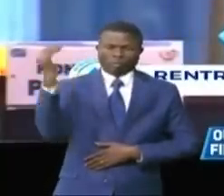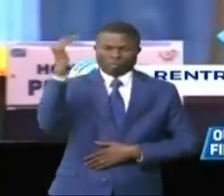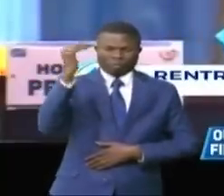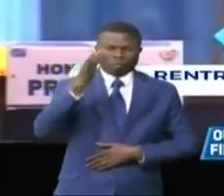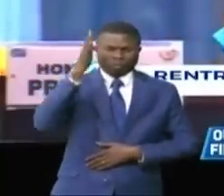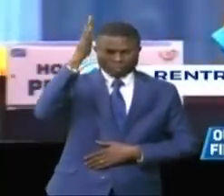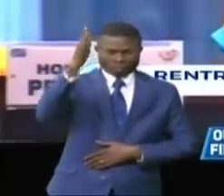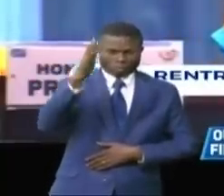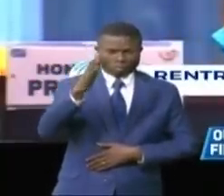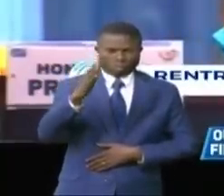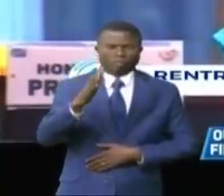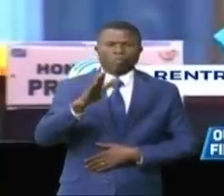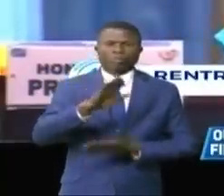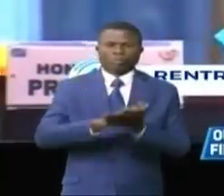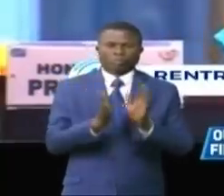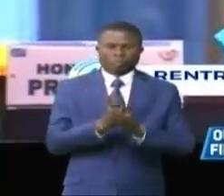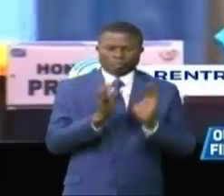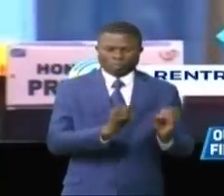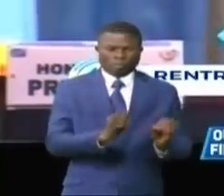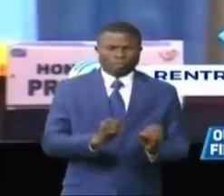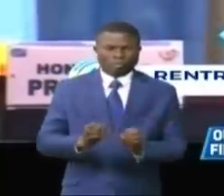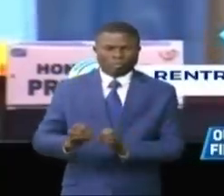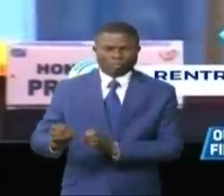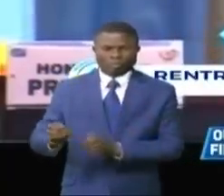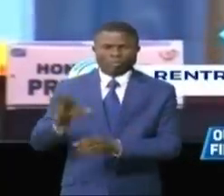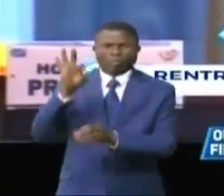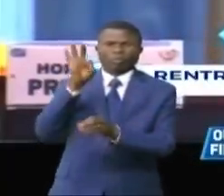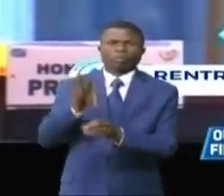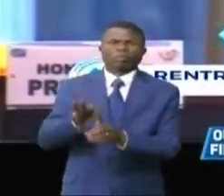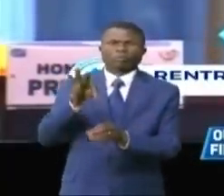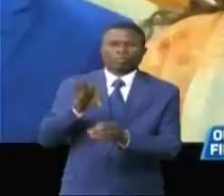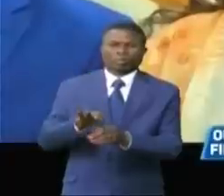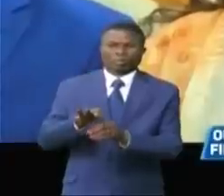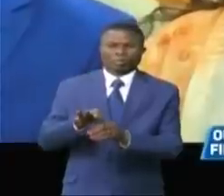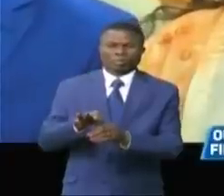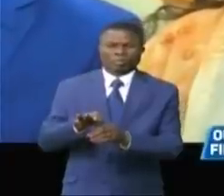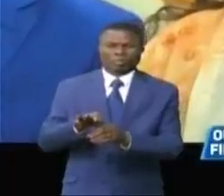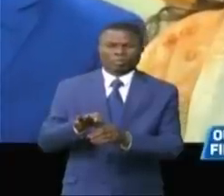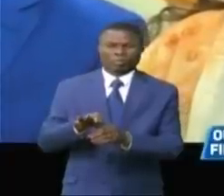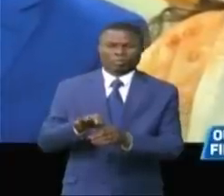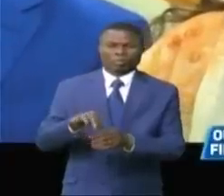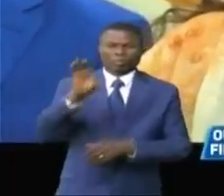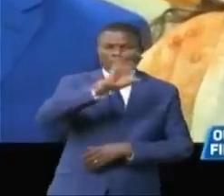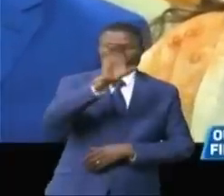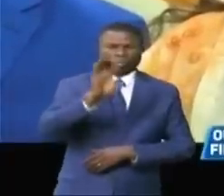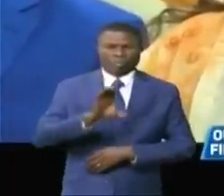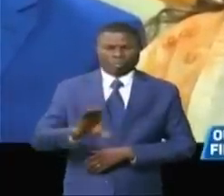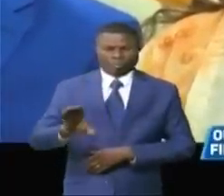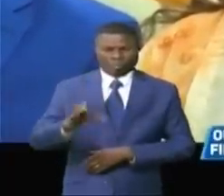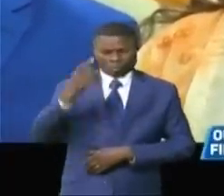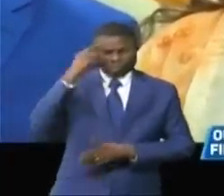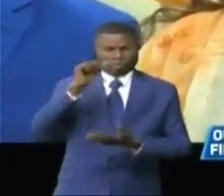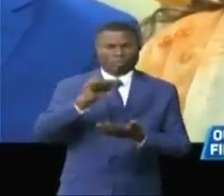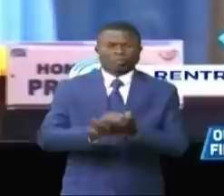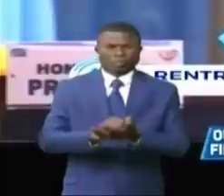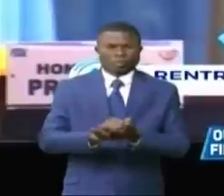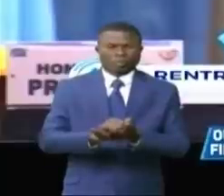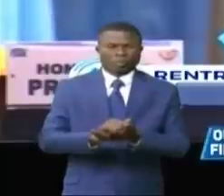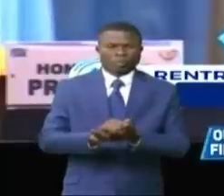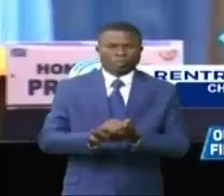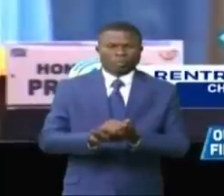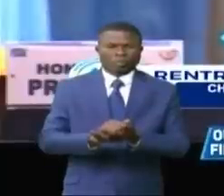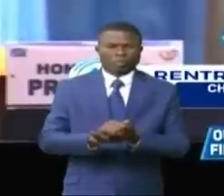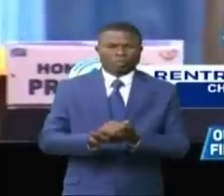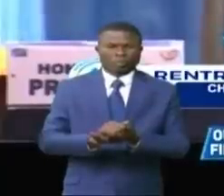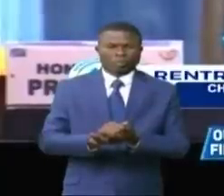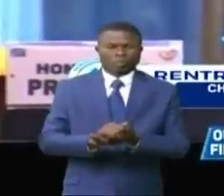seront organisées les élections combinées. À cet effet,